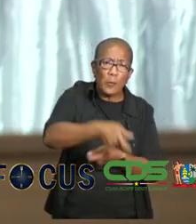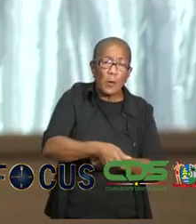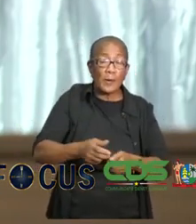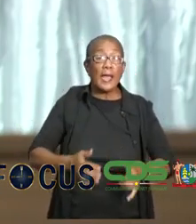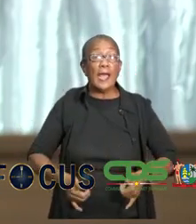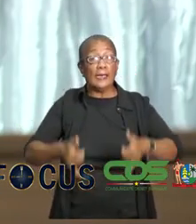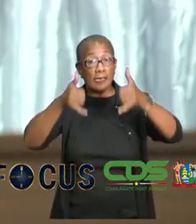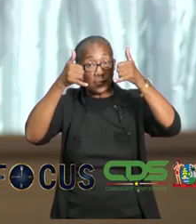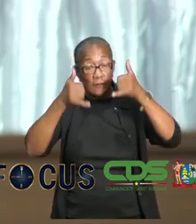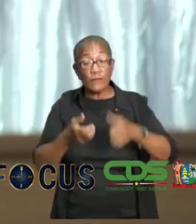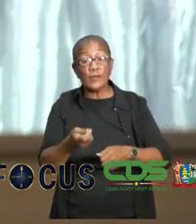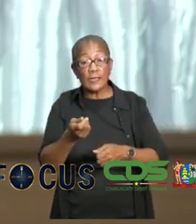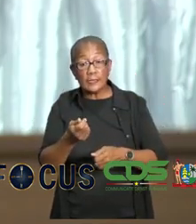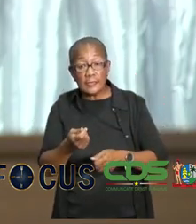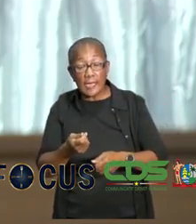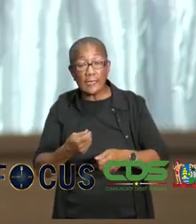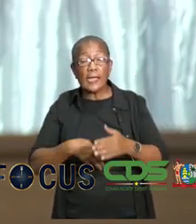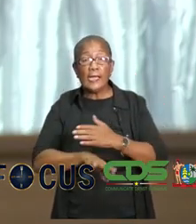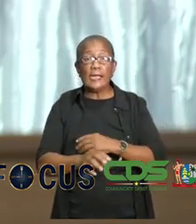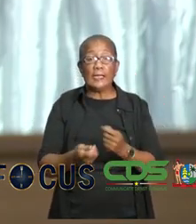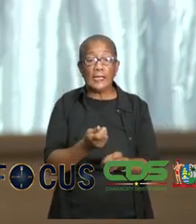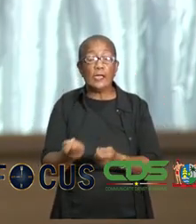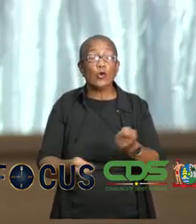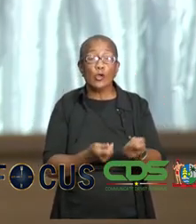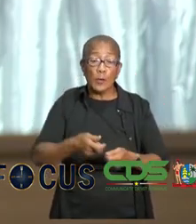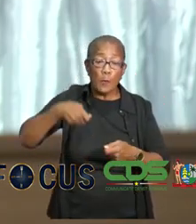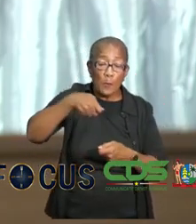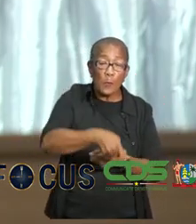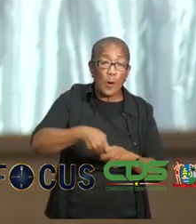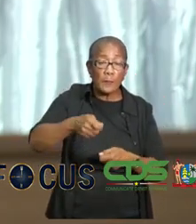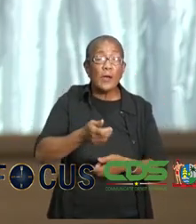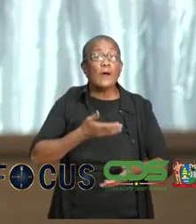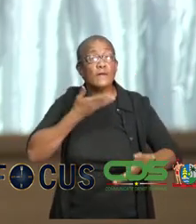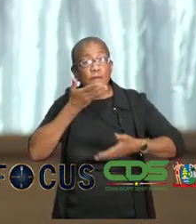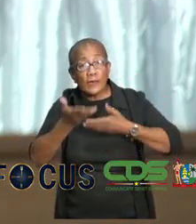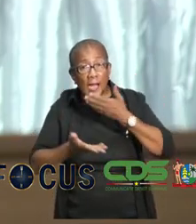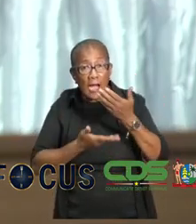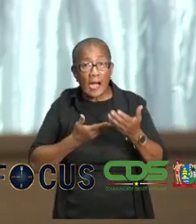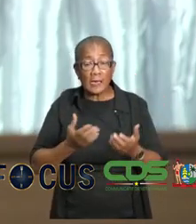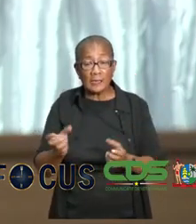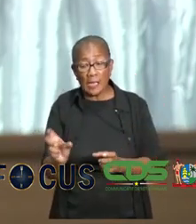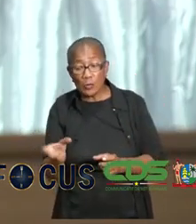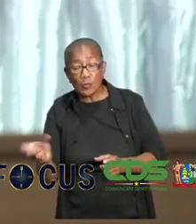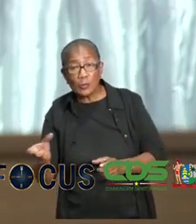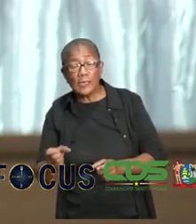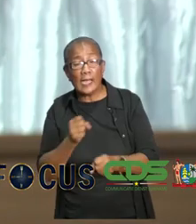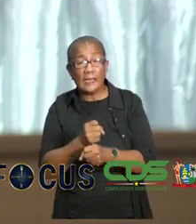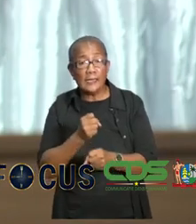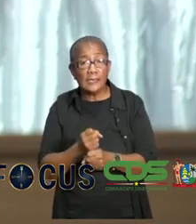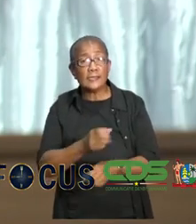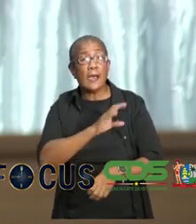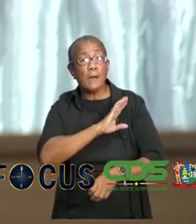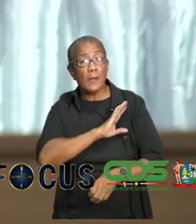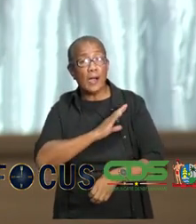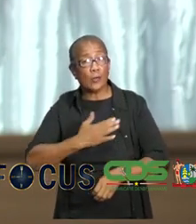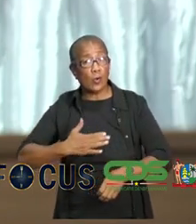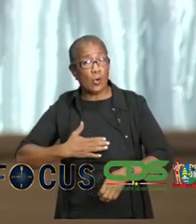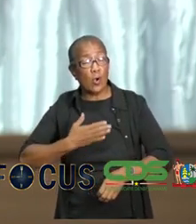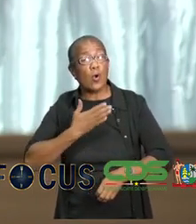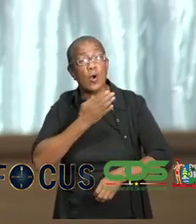pompt, dan ontstaat er vraag naar goederen en diensten, maar dan ontstaat er ook vraag naar vreemde